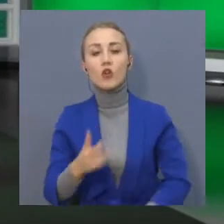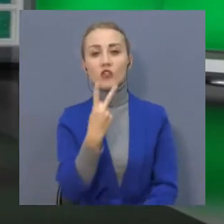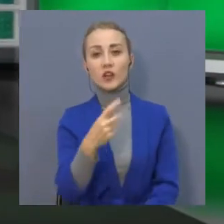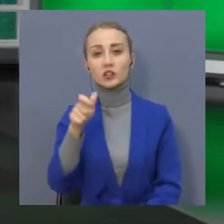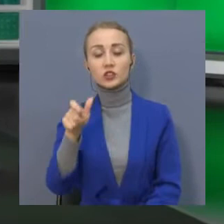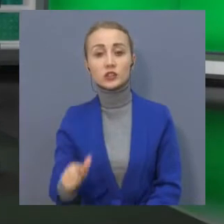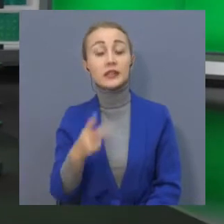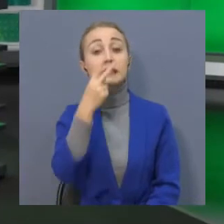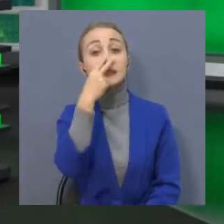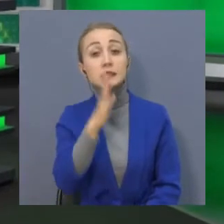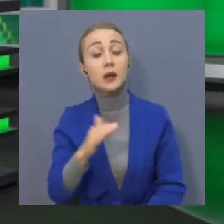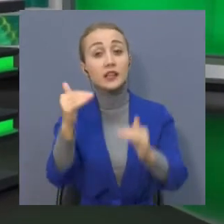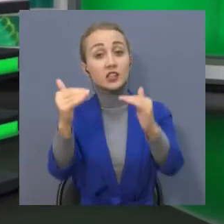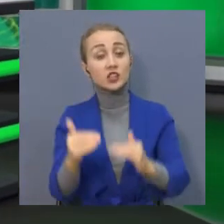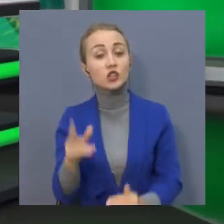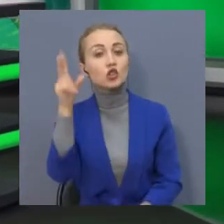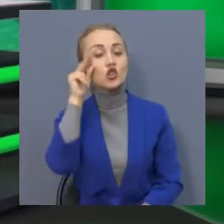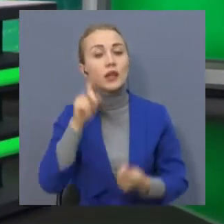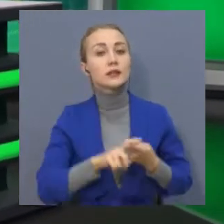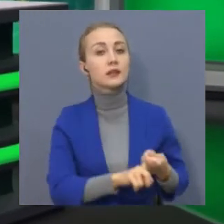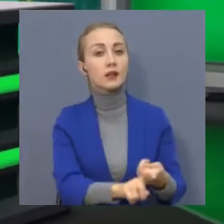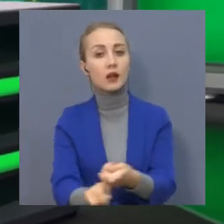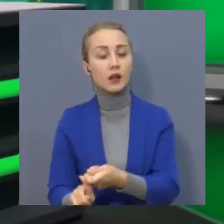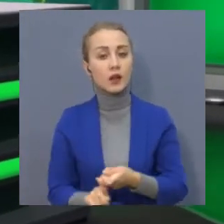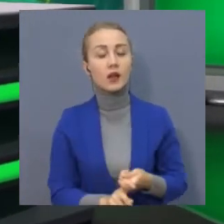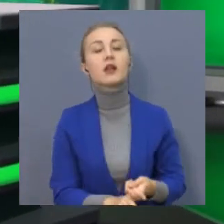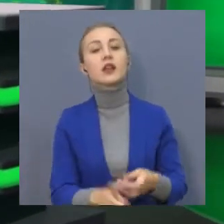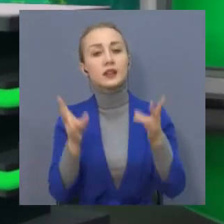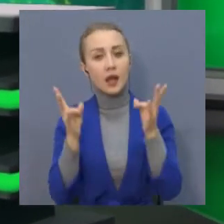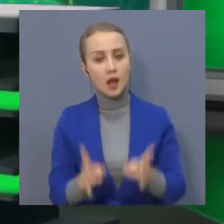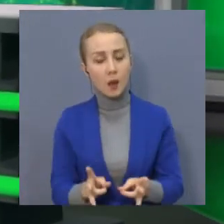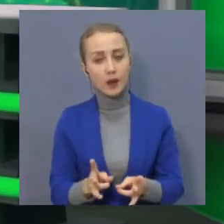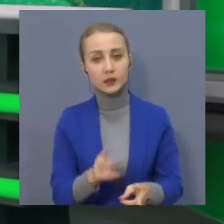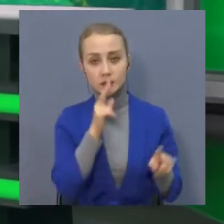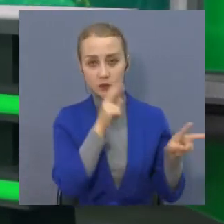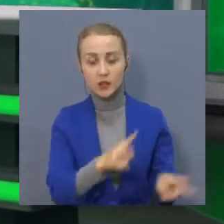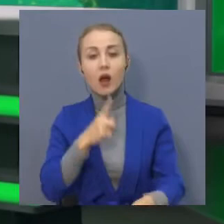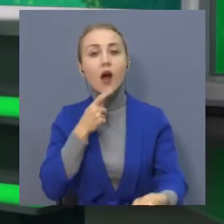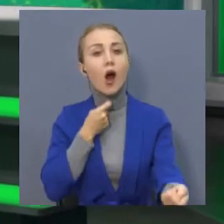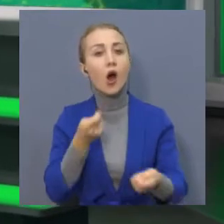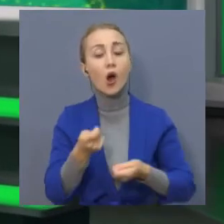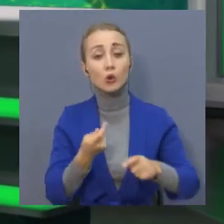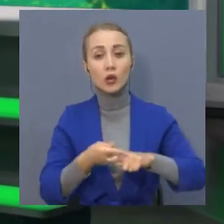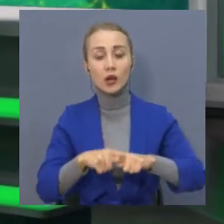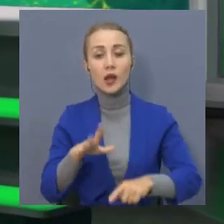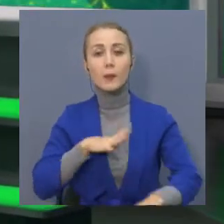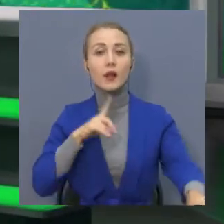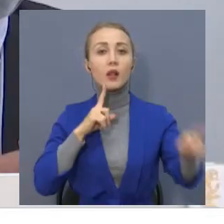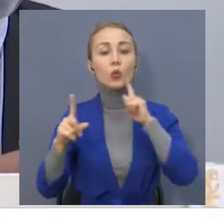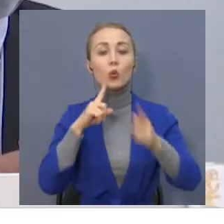түрде азайғанымен сақтық шараларын бір сәтке де ұмыт қалдыруға болмайды. Вирустың белең алу қаупі әлі де сейілген жоқ.